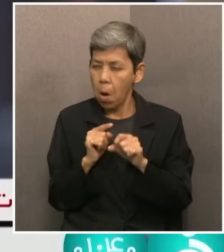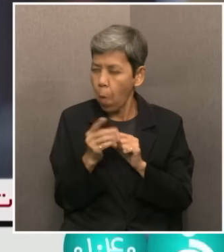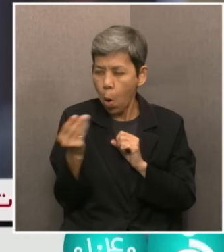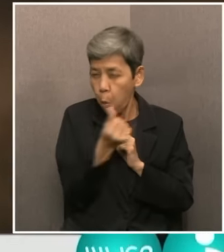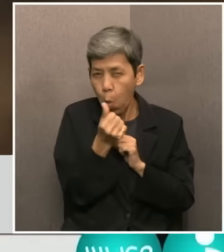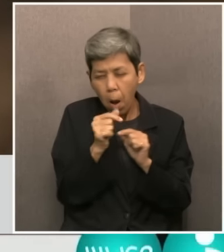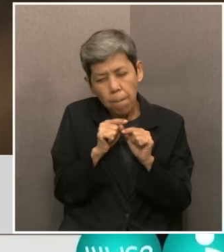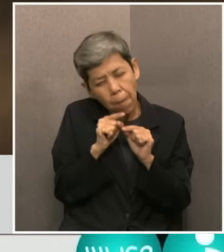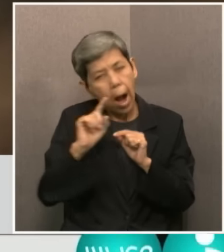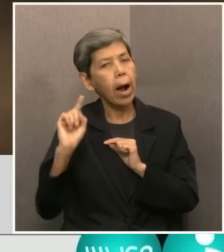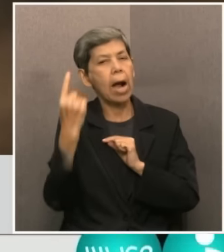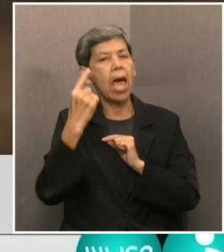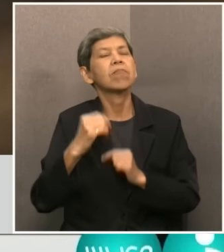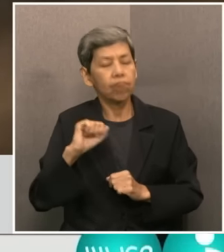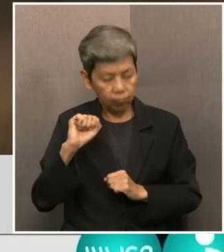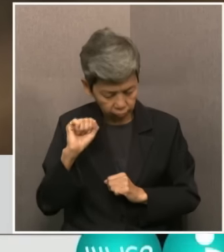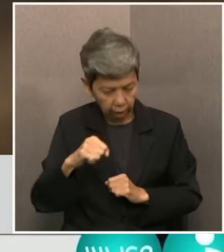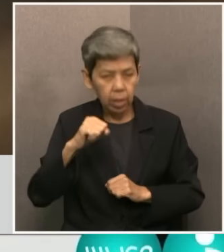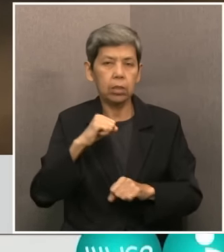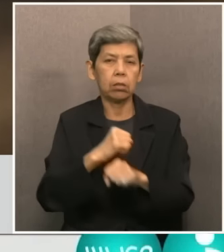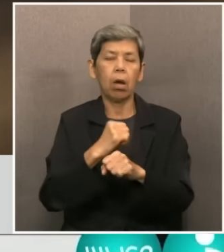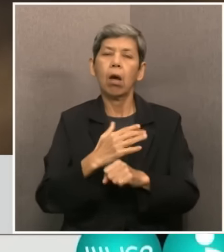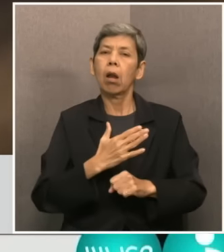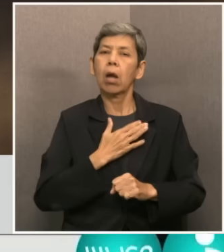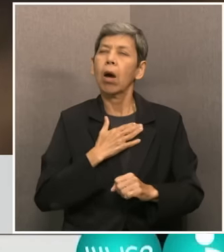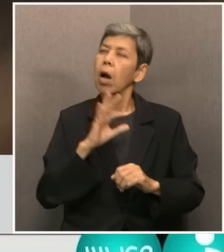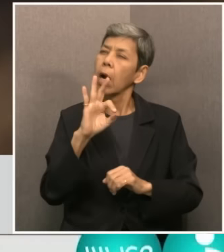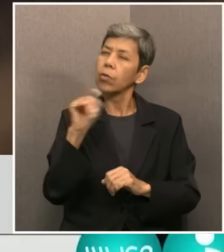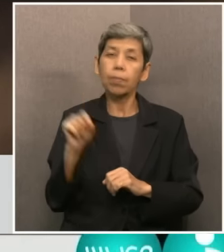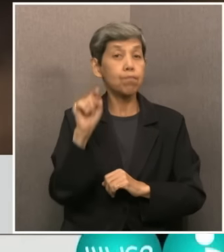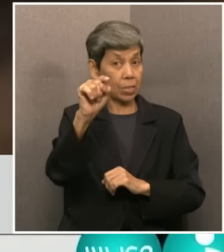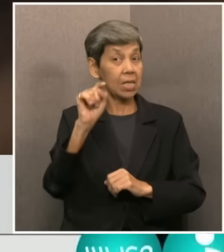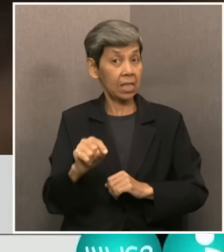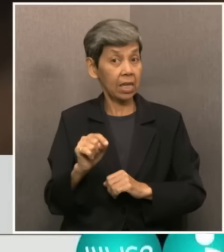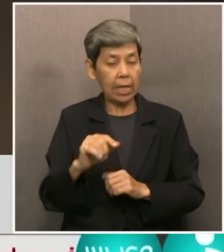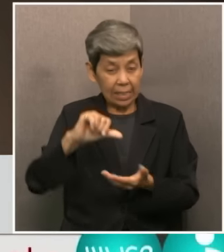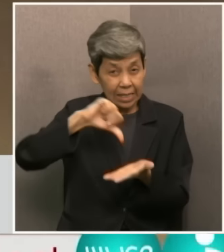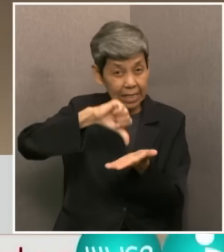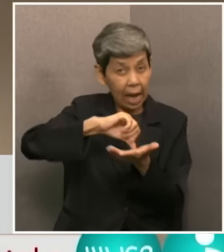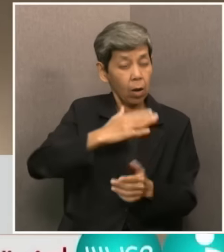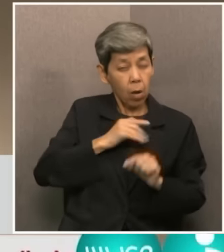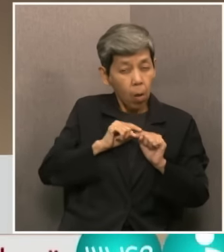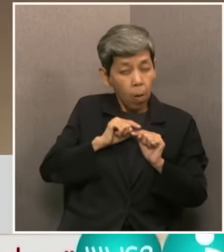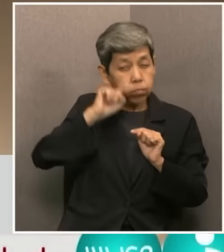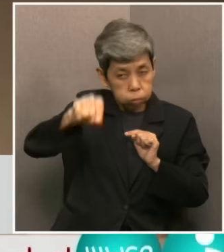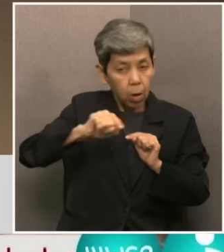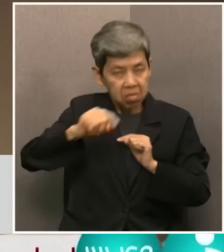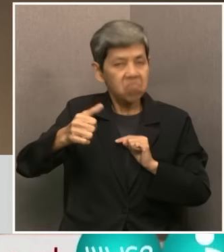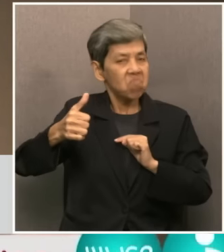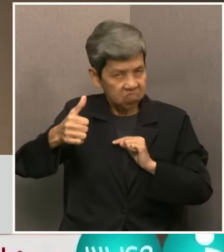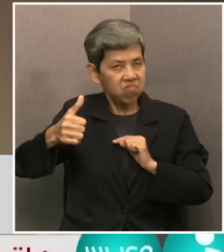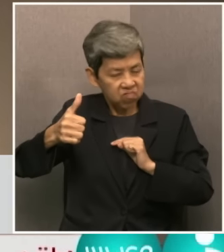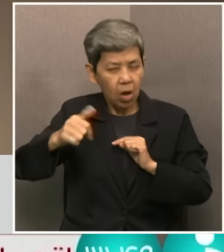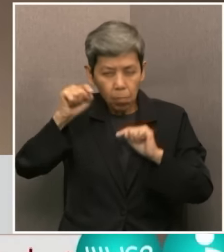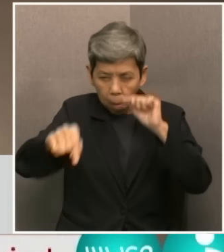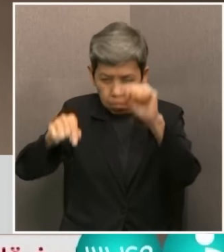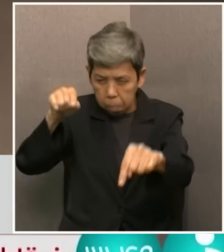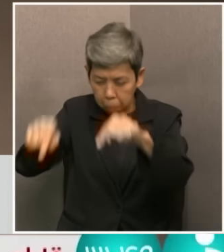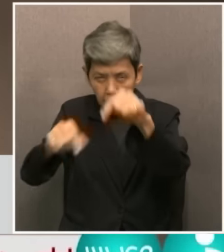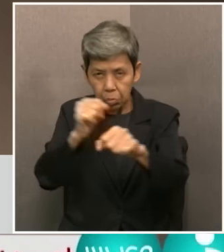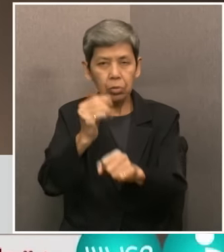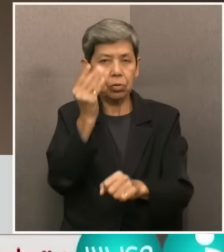าออกมาใช้เป็นครั้งแรกจริงครับแล้วก็ระบุว่าร้อยละ90ของขีปนาวุธที่อิหร่านยิงไปนั้นประสบความสำเร็จยิงไปถูกเป้าหมาย